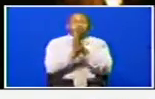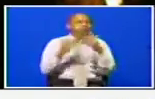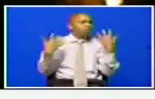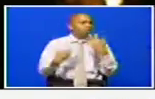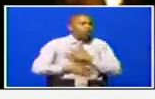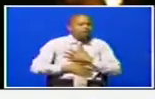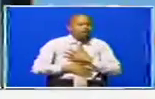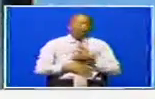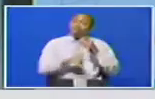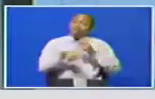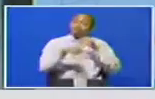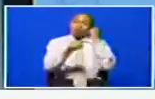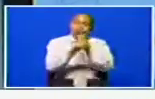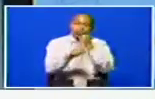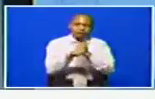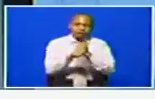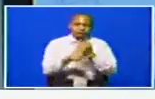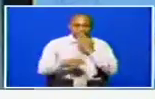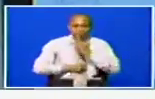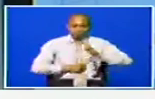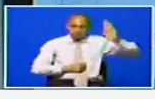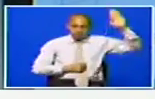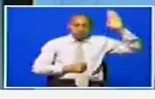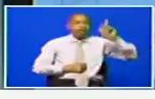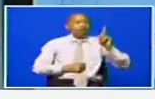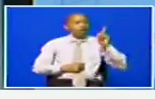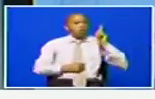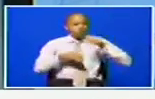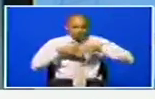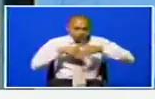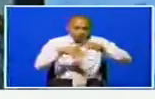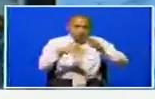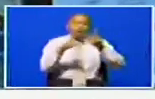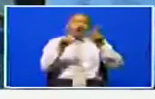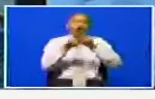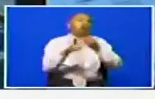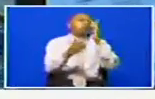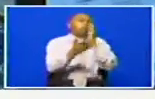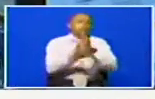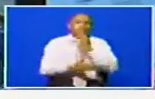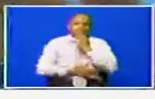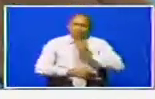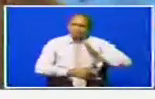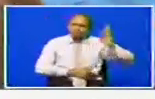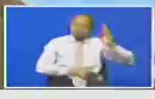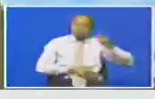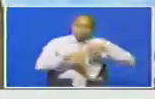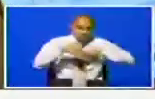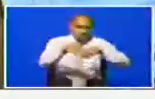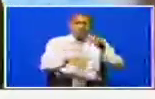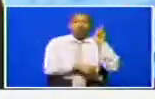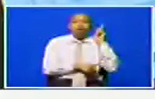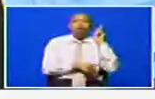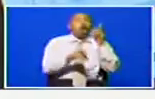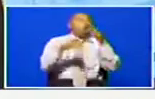kama unatenda kazi na ulichukua kiapo kwamba utafuata sheria na kanuni, na I'm sure alichukua pia kiapo ya usiri, kwake